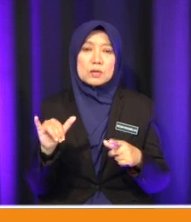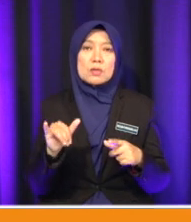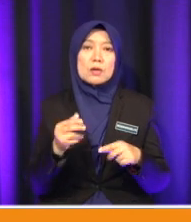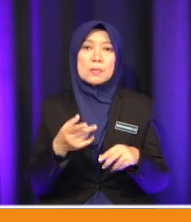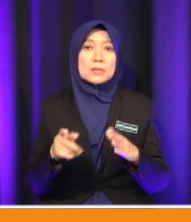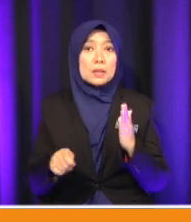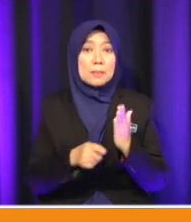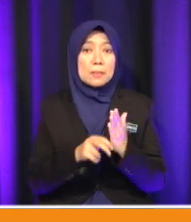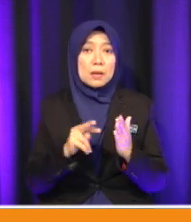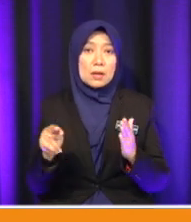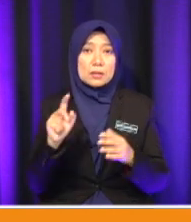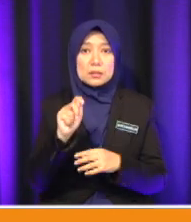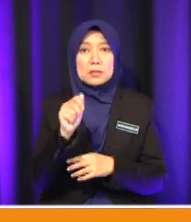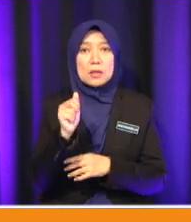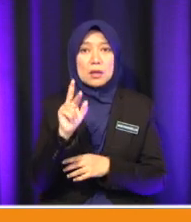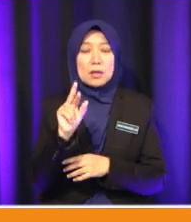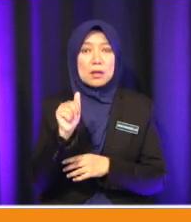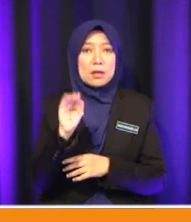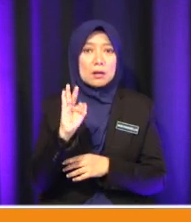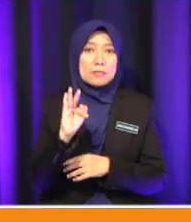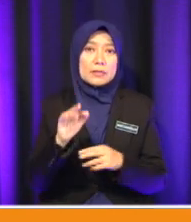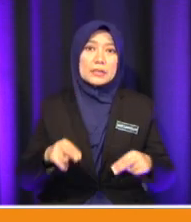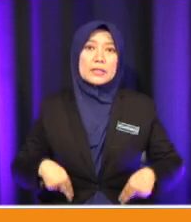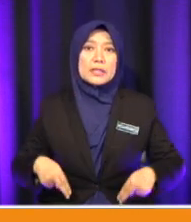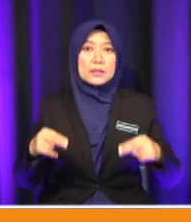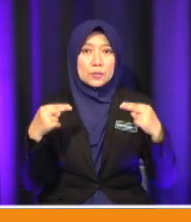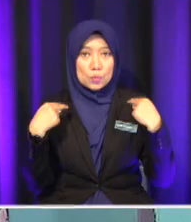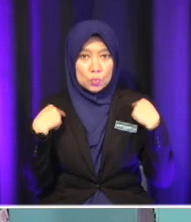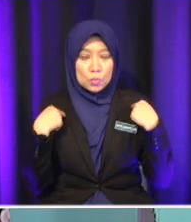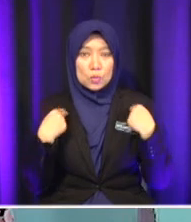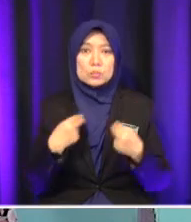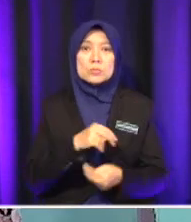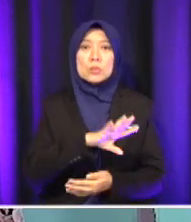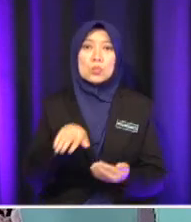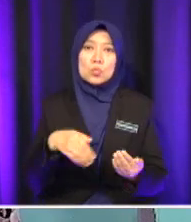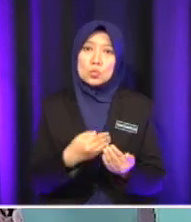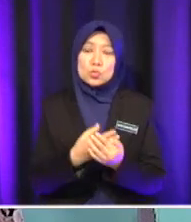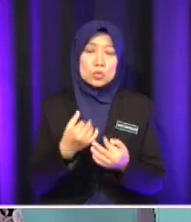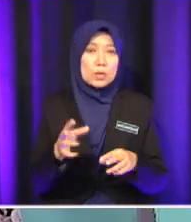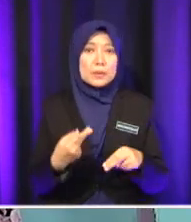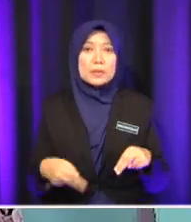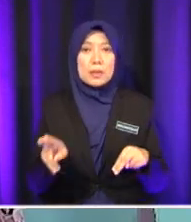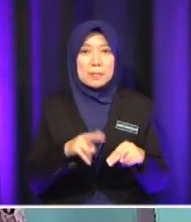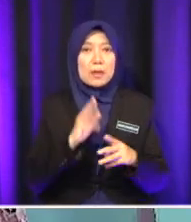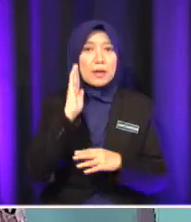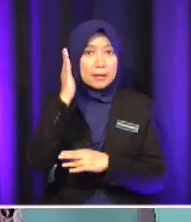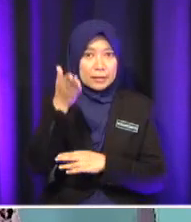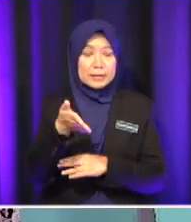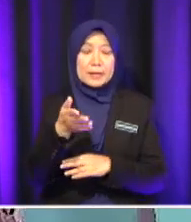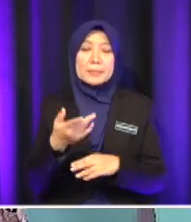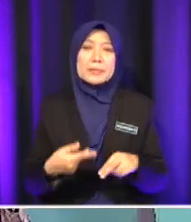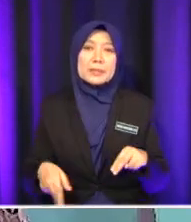Apabila pendapatan masyarakat meningkat kuasa beli meningkat sudah tentu akhirnya taraf hidup juga akan